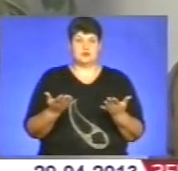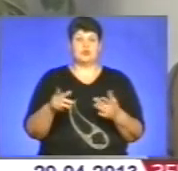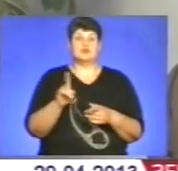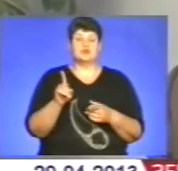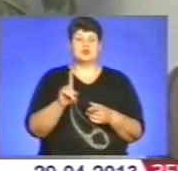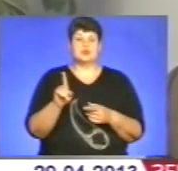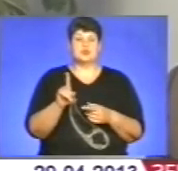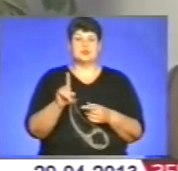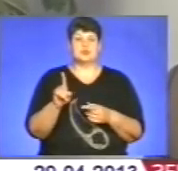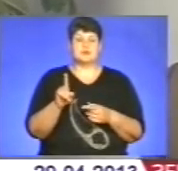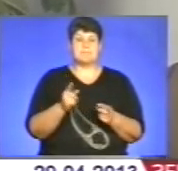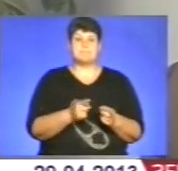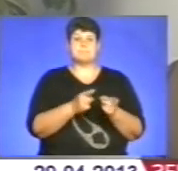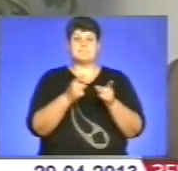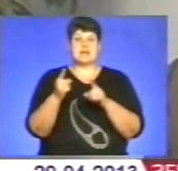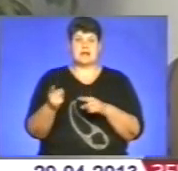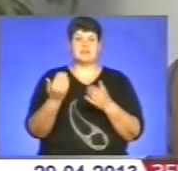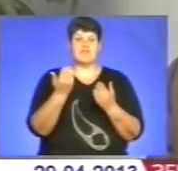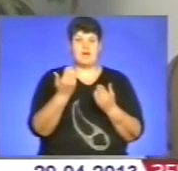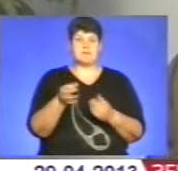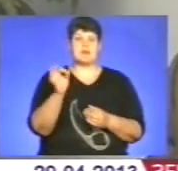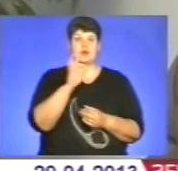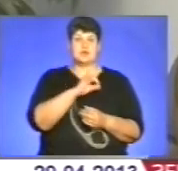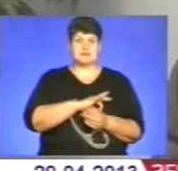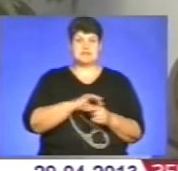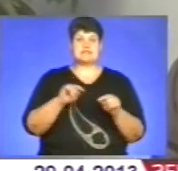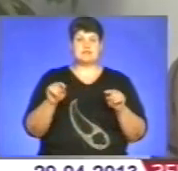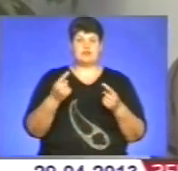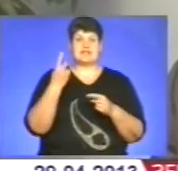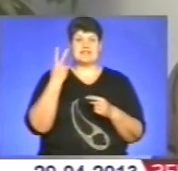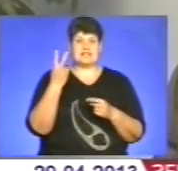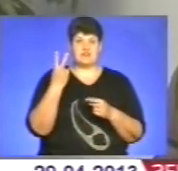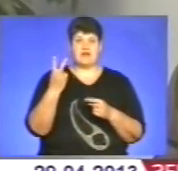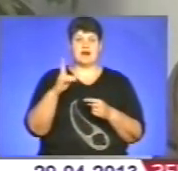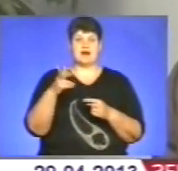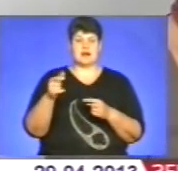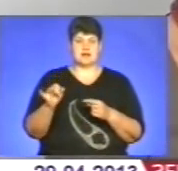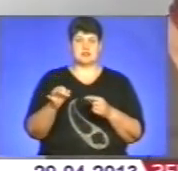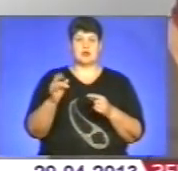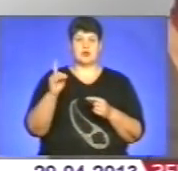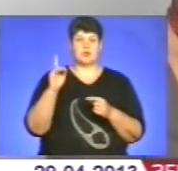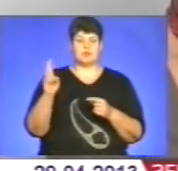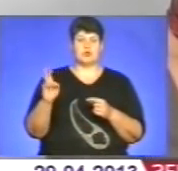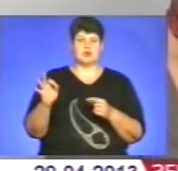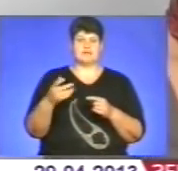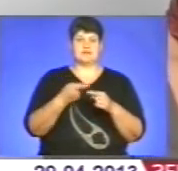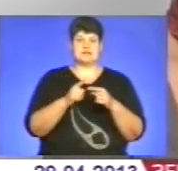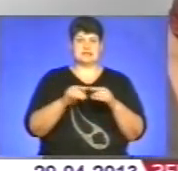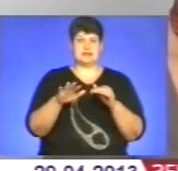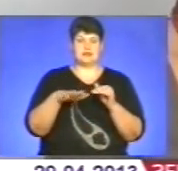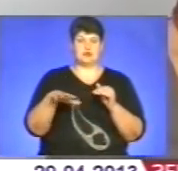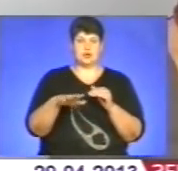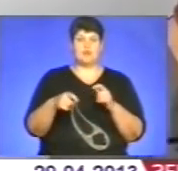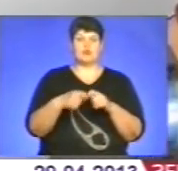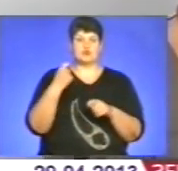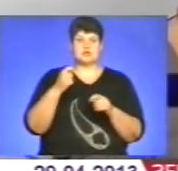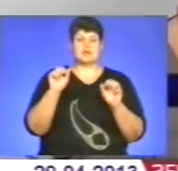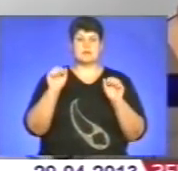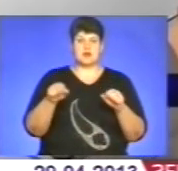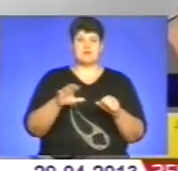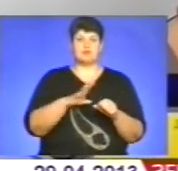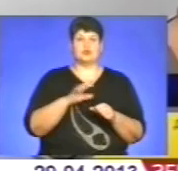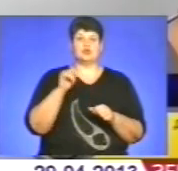щодо переходу вам, як користувачів, створити два гаражні кооперативи на даній території? Перше порушення права цих людей